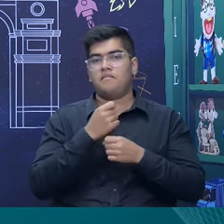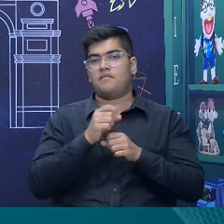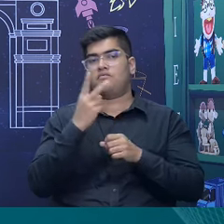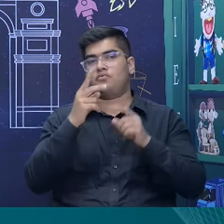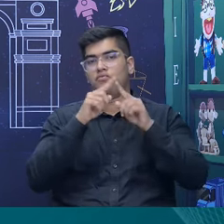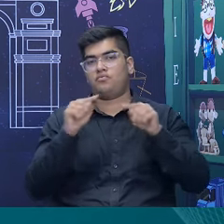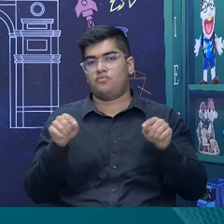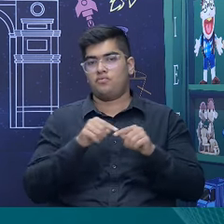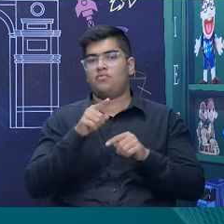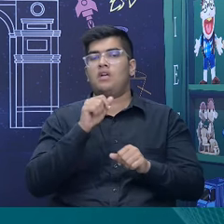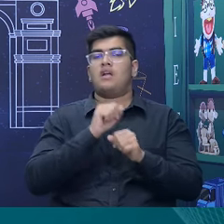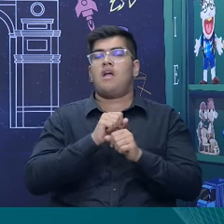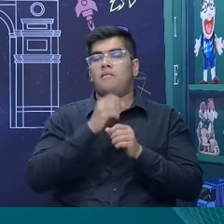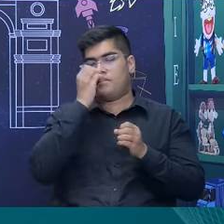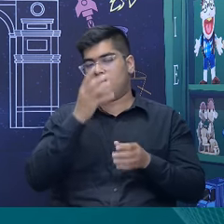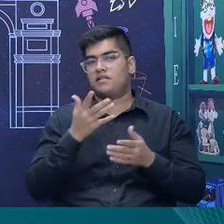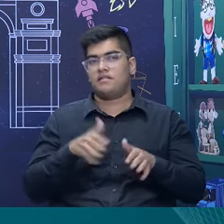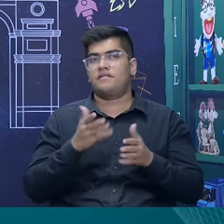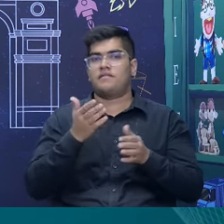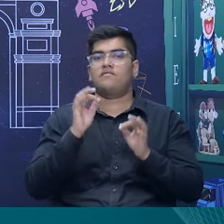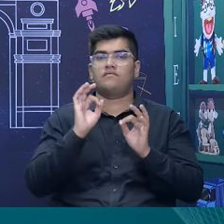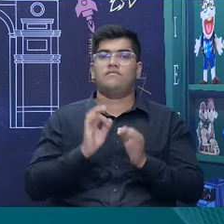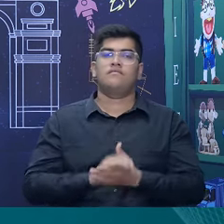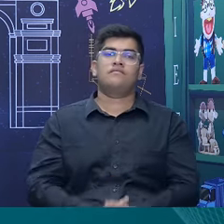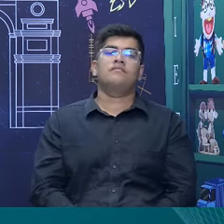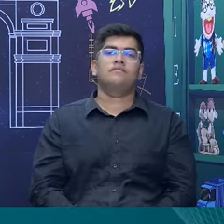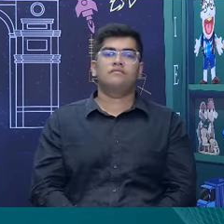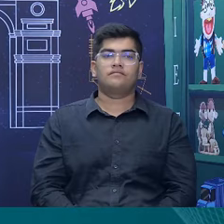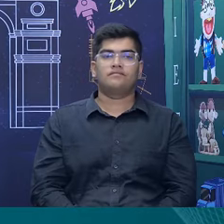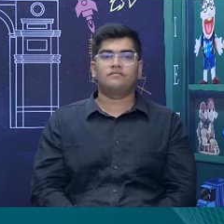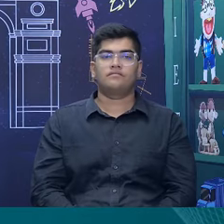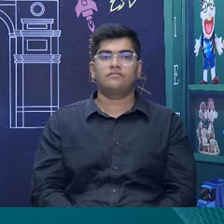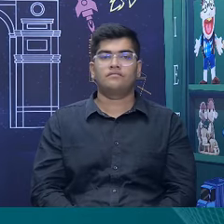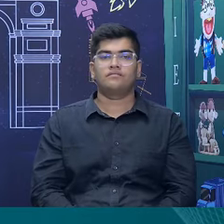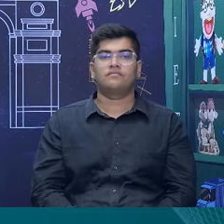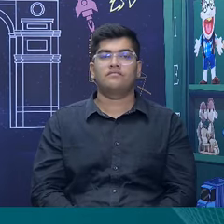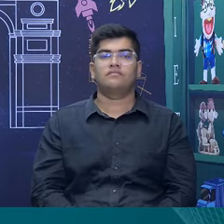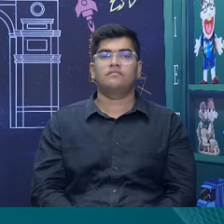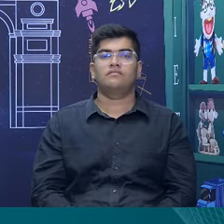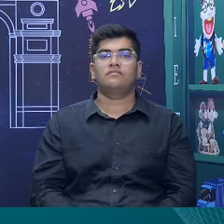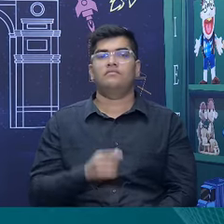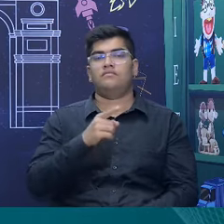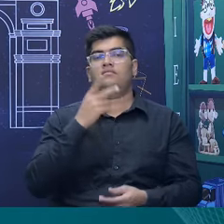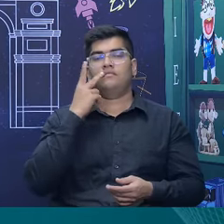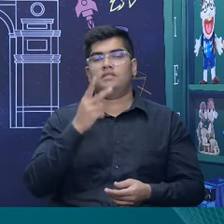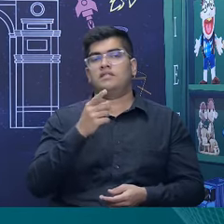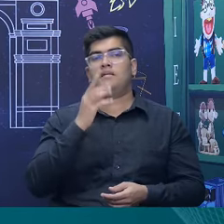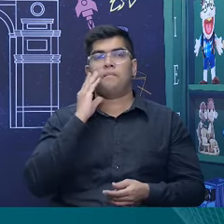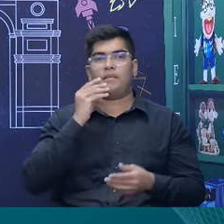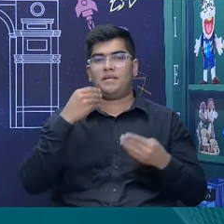अच्छी बात है मैम ने हमारा काम आसान किया है देखिए मैं कैसे बताती हूं एक पिंक शीट देती हूं क्योंकि नीचे बहुत लाइट